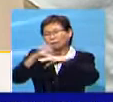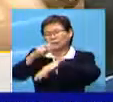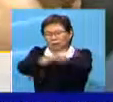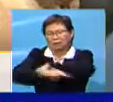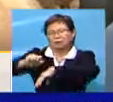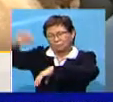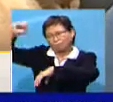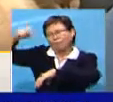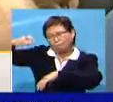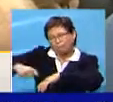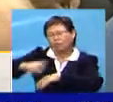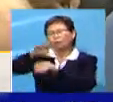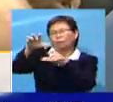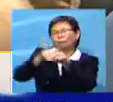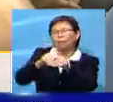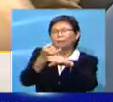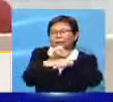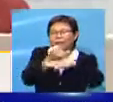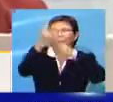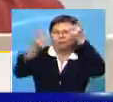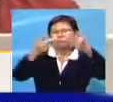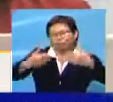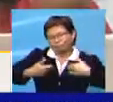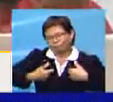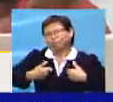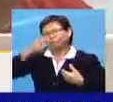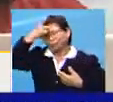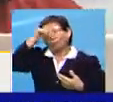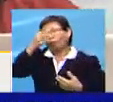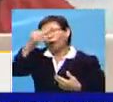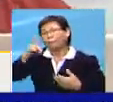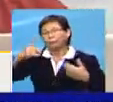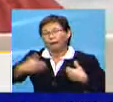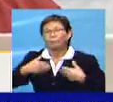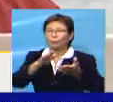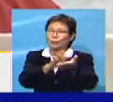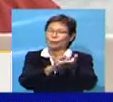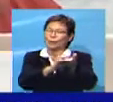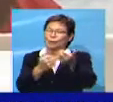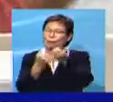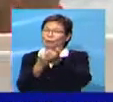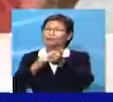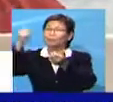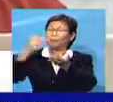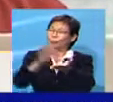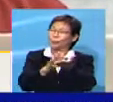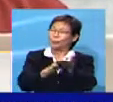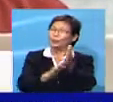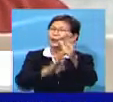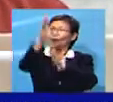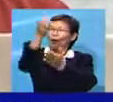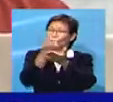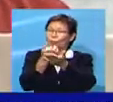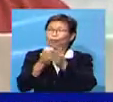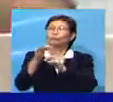negeri tersebut termasuk industri pelancongan. Datuk Seri Dr. Ahmad Zahid turut memuji sumbangan Sabah dalam pertumbuhan ekonomi negara